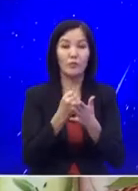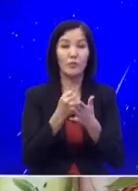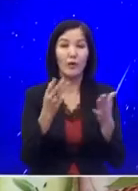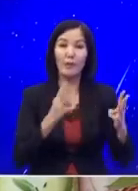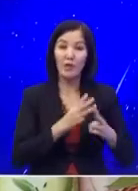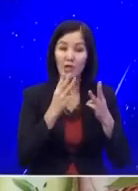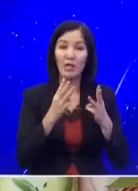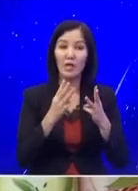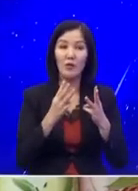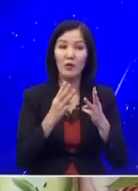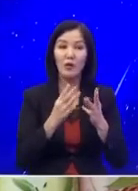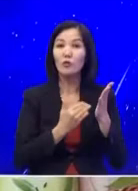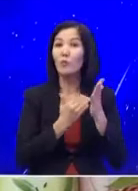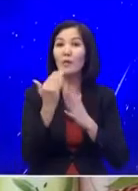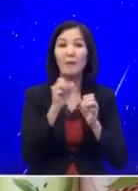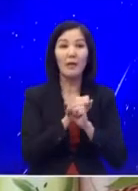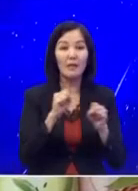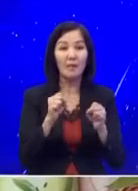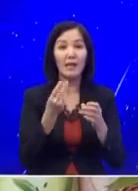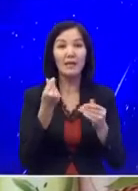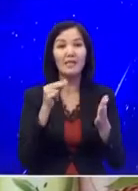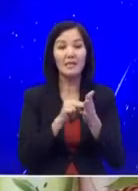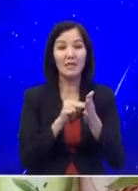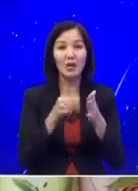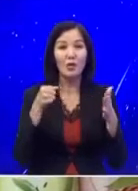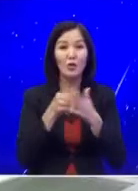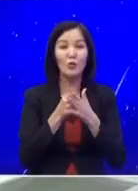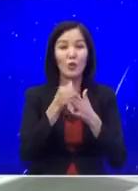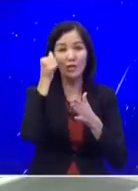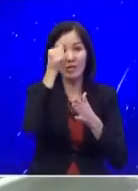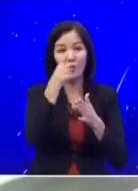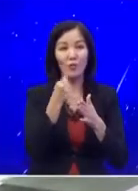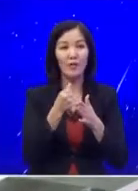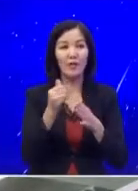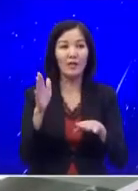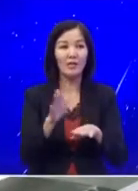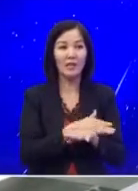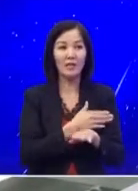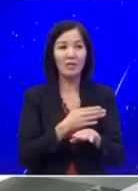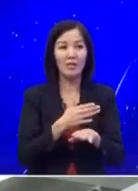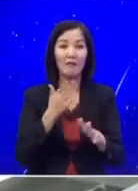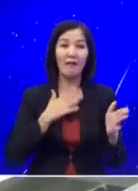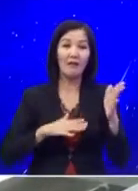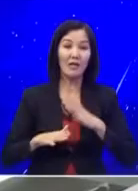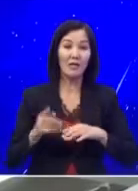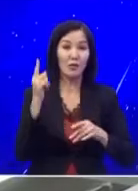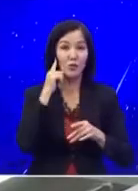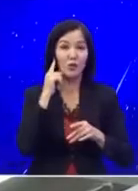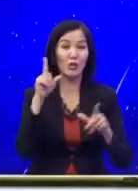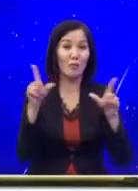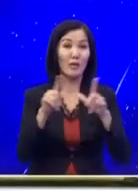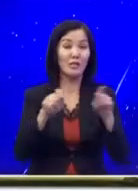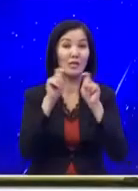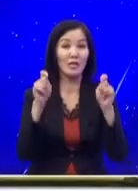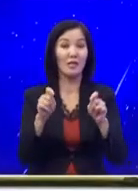чтобы не поднимали цены до конца года. Это наша долгожданная радость. Как услышали, что магазин будет открываться,